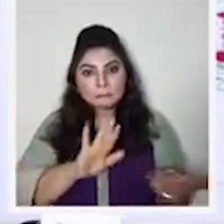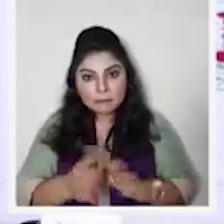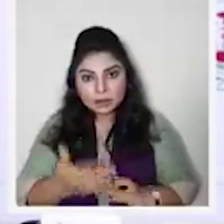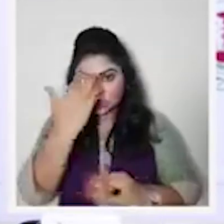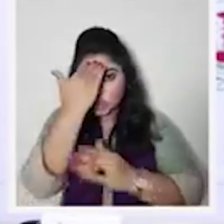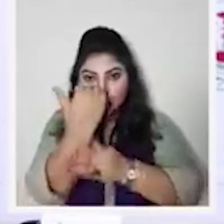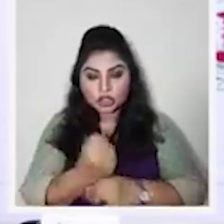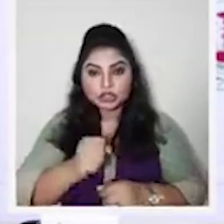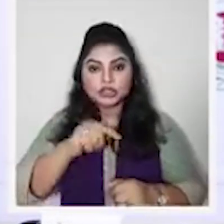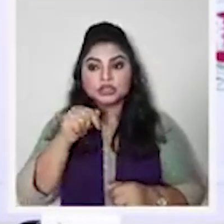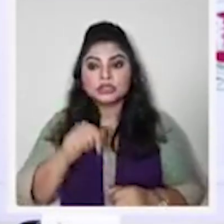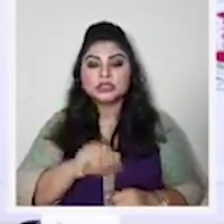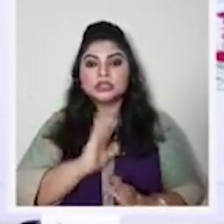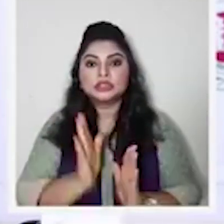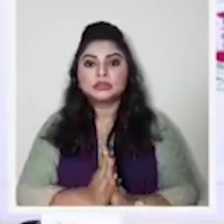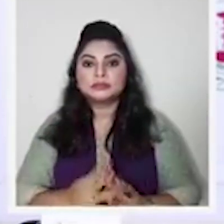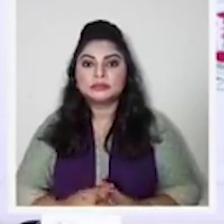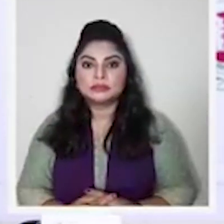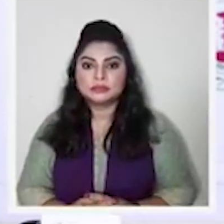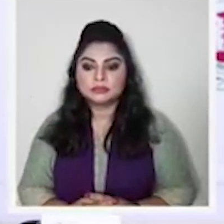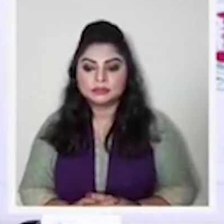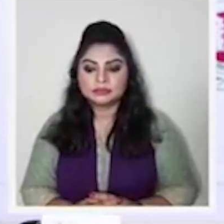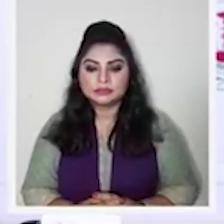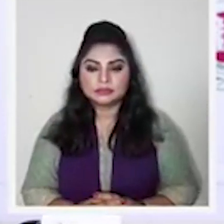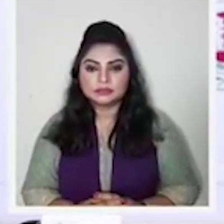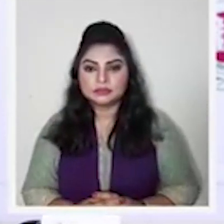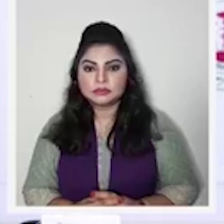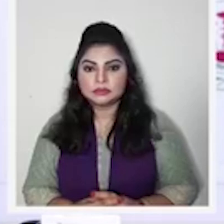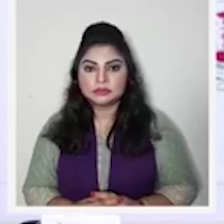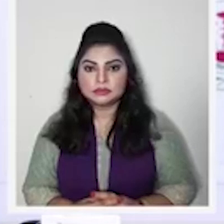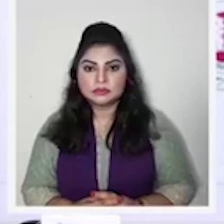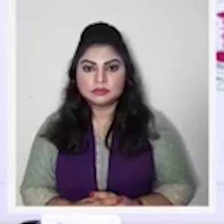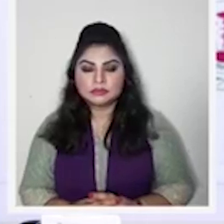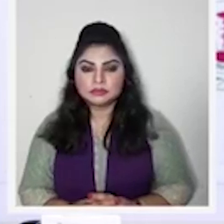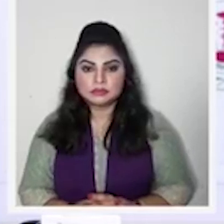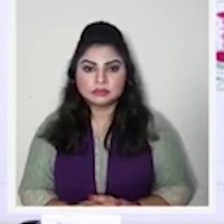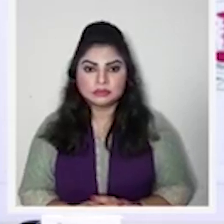মধ্যে, এবং প্রতি 10,00,000 আমাদের যে শনাক্ত হয়েছে সেটা